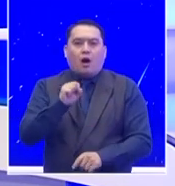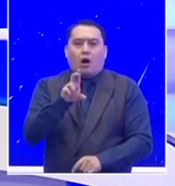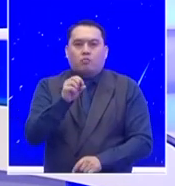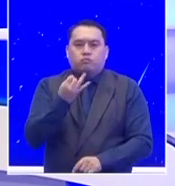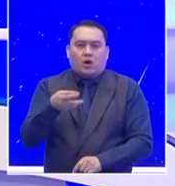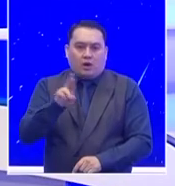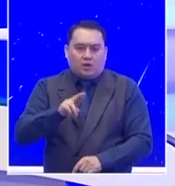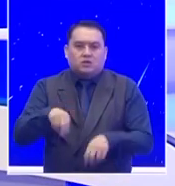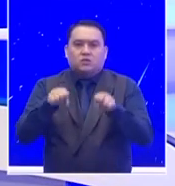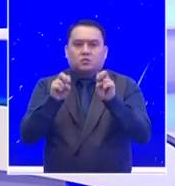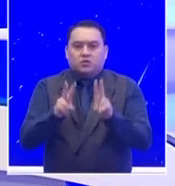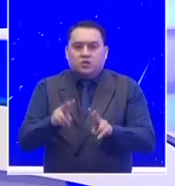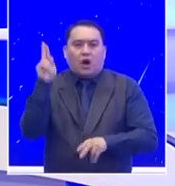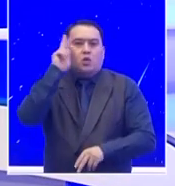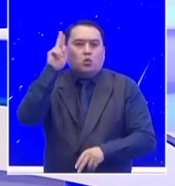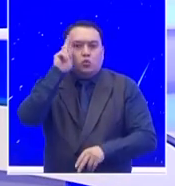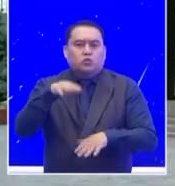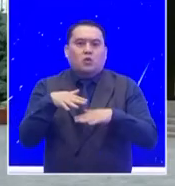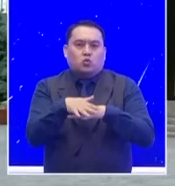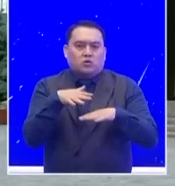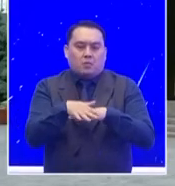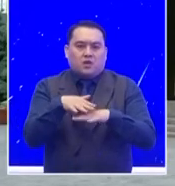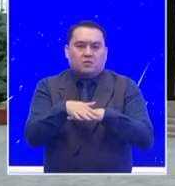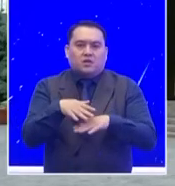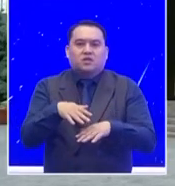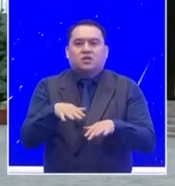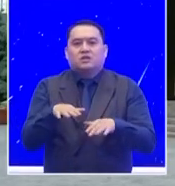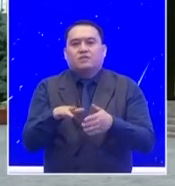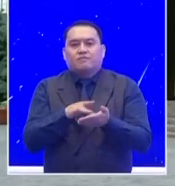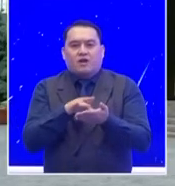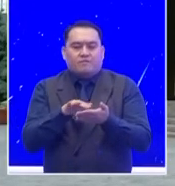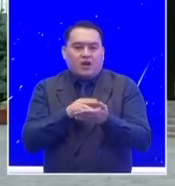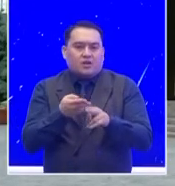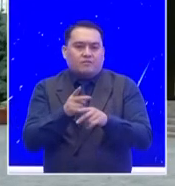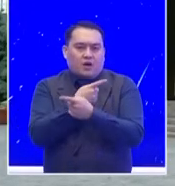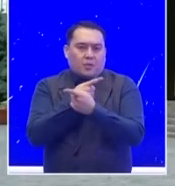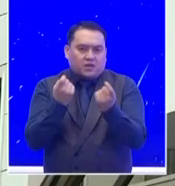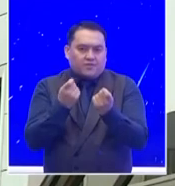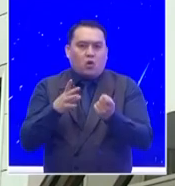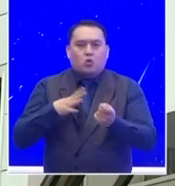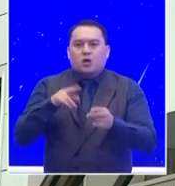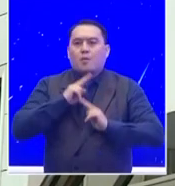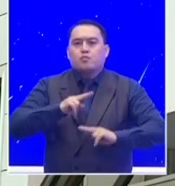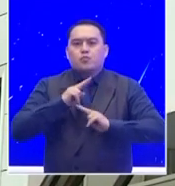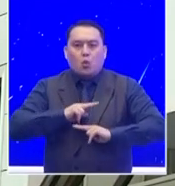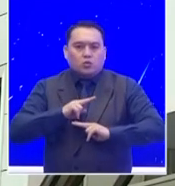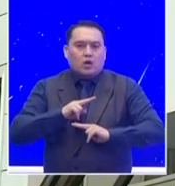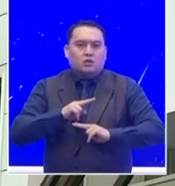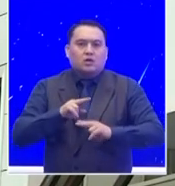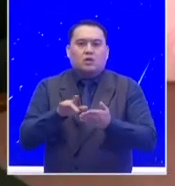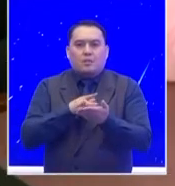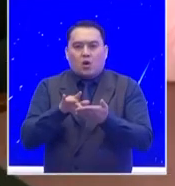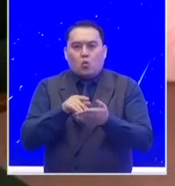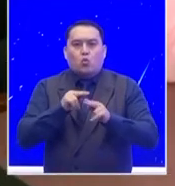государственный университет имени Абая. По специальности учитель математики и информатики. В разные годы работала